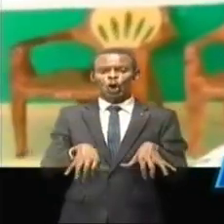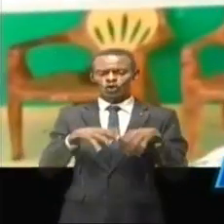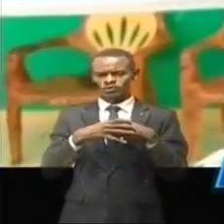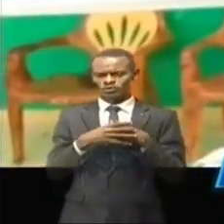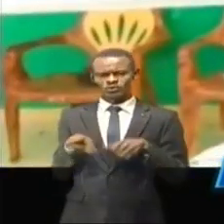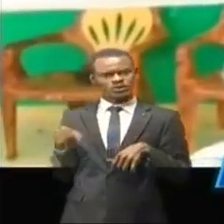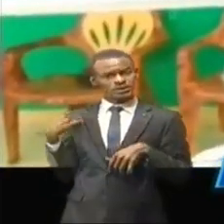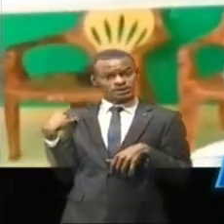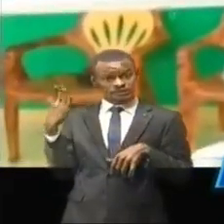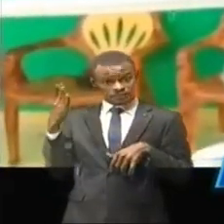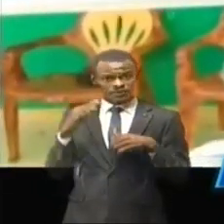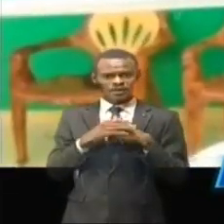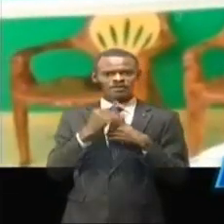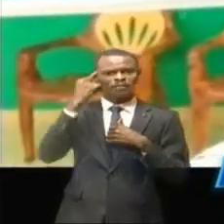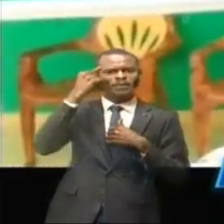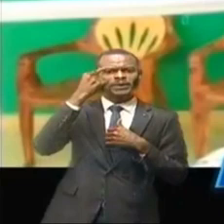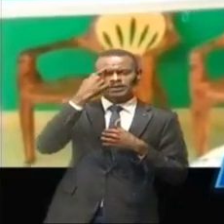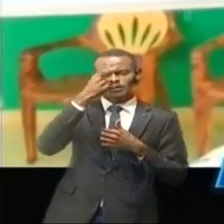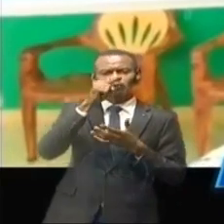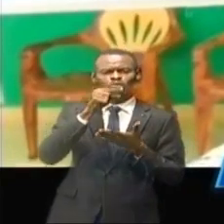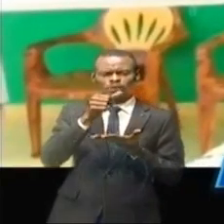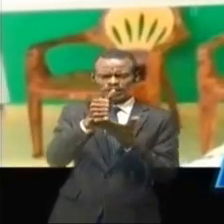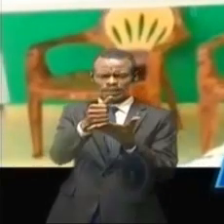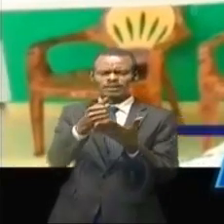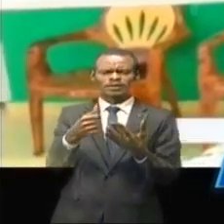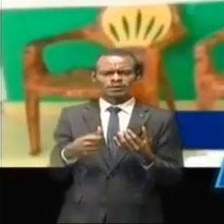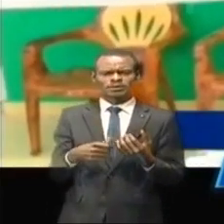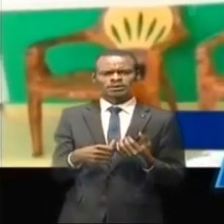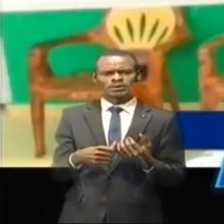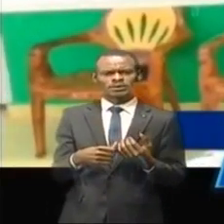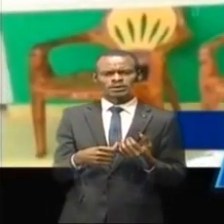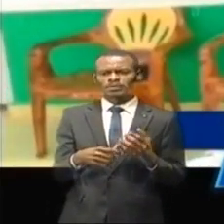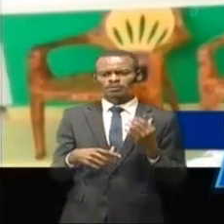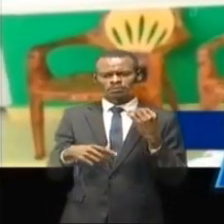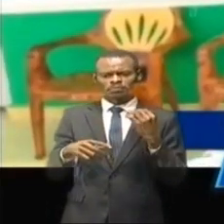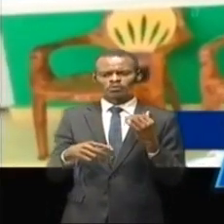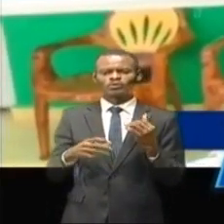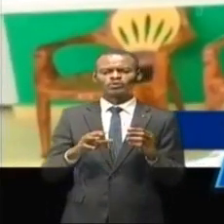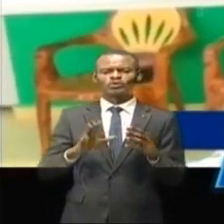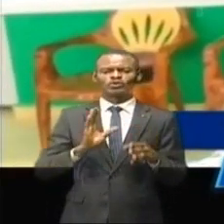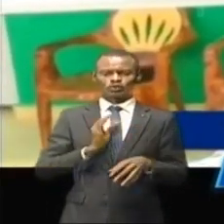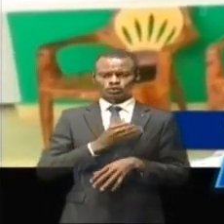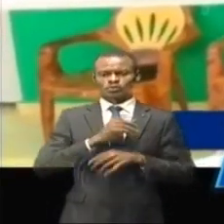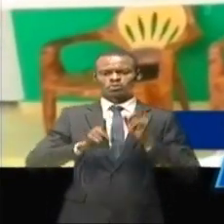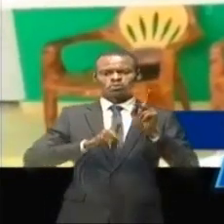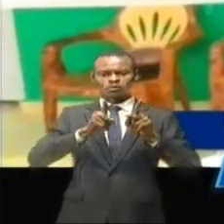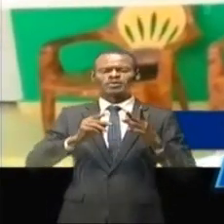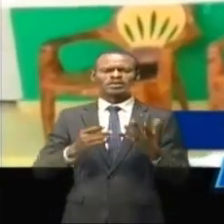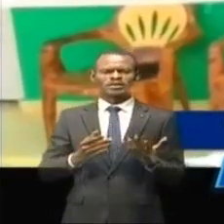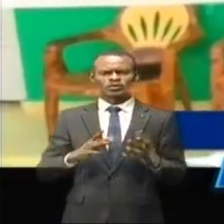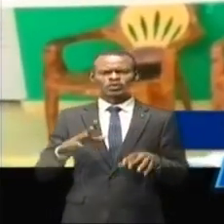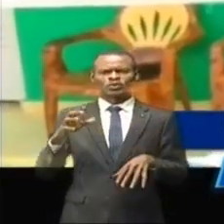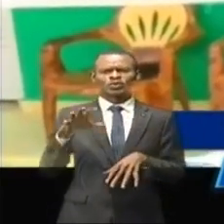l'État, pour l'impulsion politique qu'il ne cesse d'imprimer à